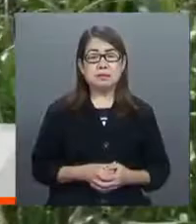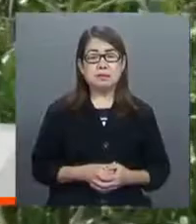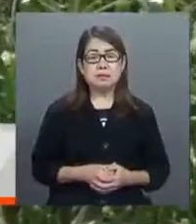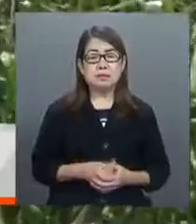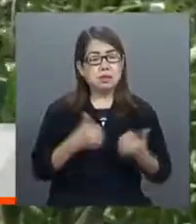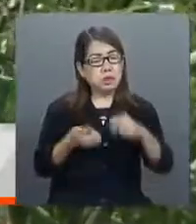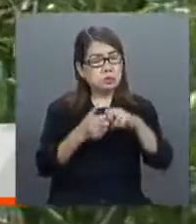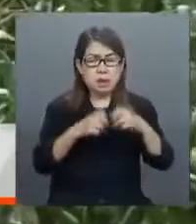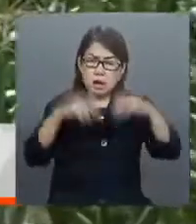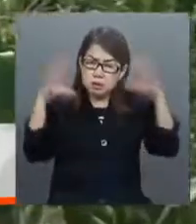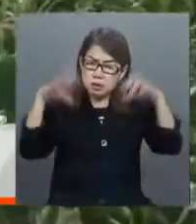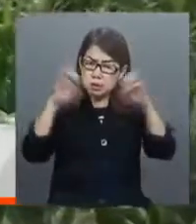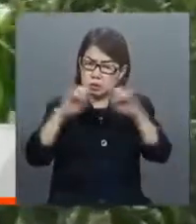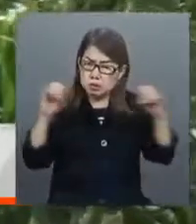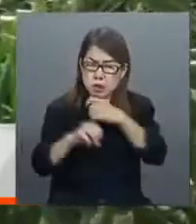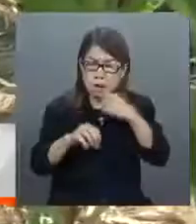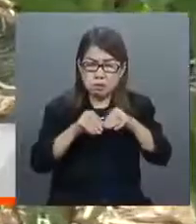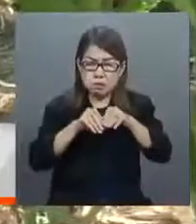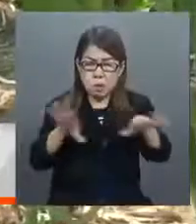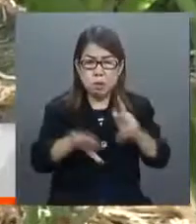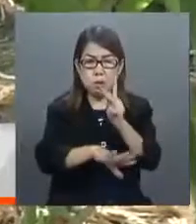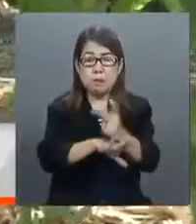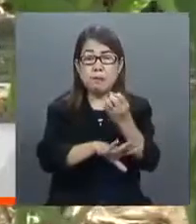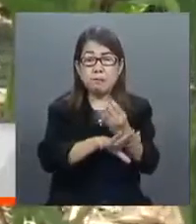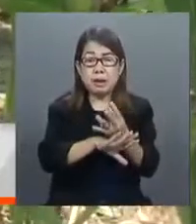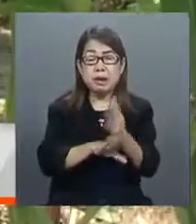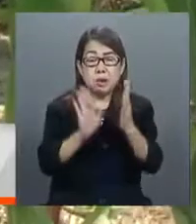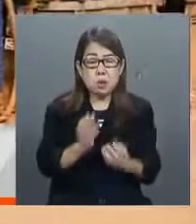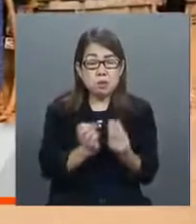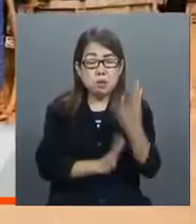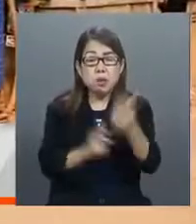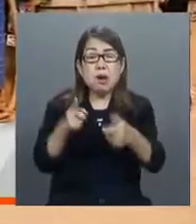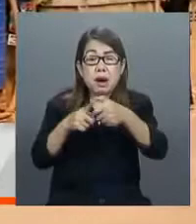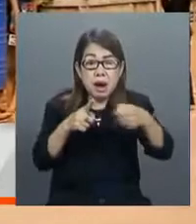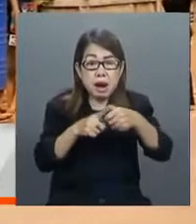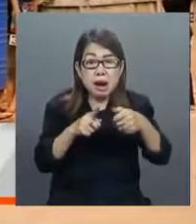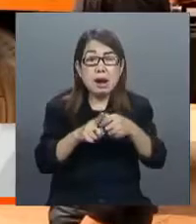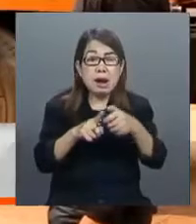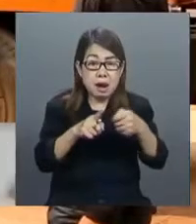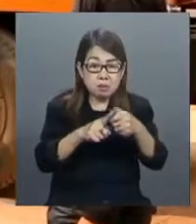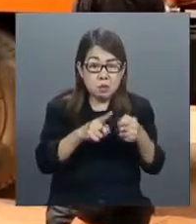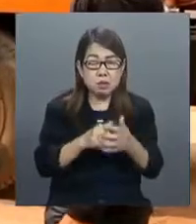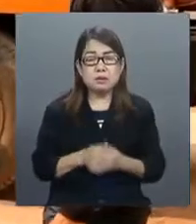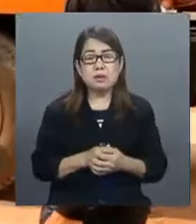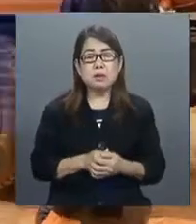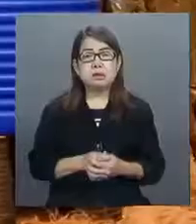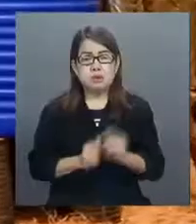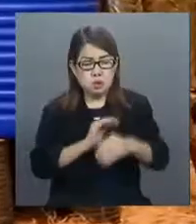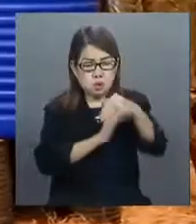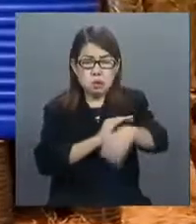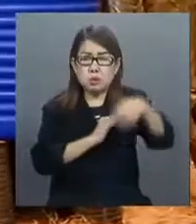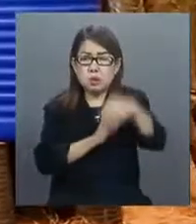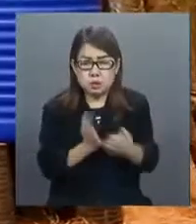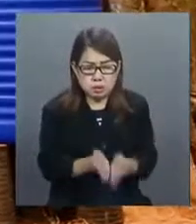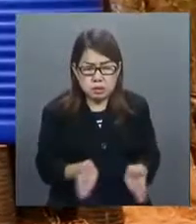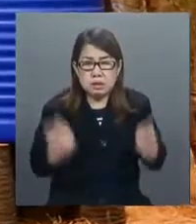ภัยแล้งที่รุนแรงและขยายวงกว้างในจังหวัดกำแพงเพชรทำให้ผู้ปลูกข้าวโพดในตำบลคลองลานอำเภอคลองลานต้องขุดบ่อน้ำให้ลึกกว่า